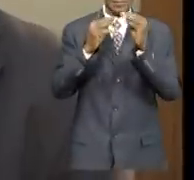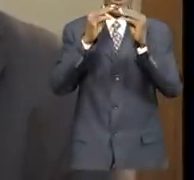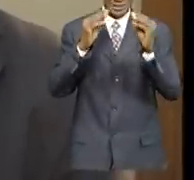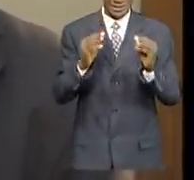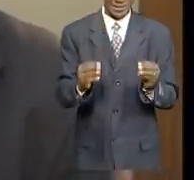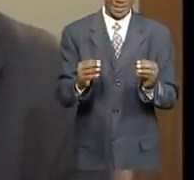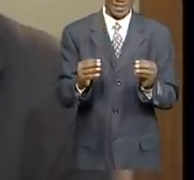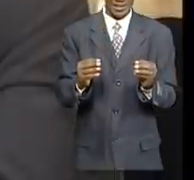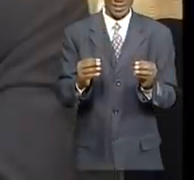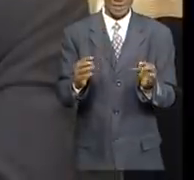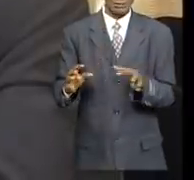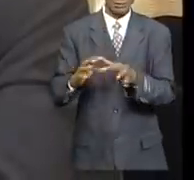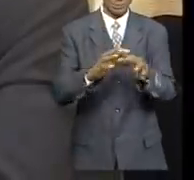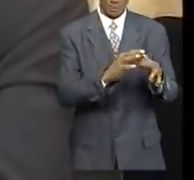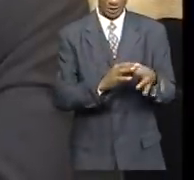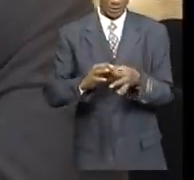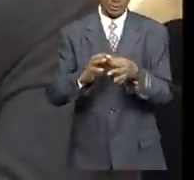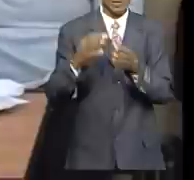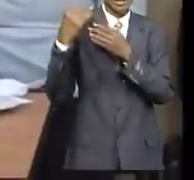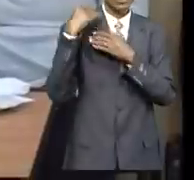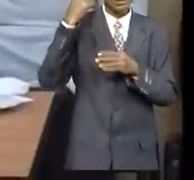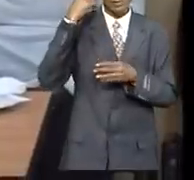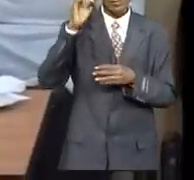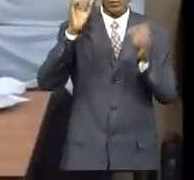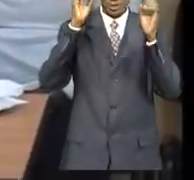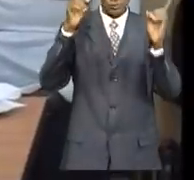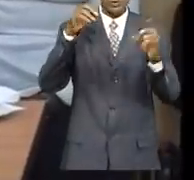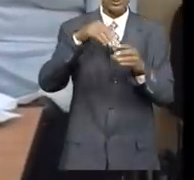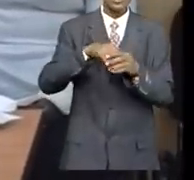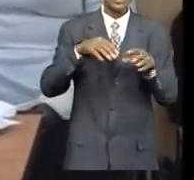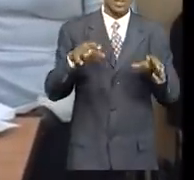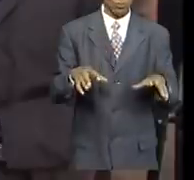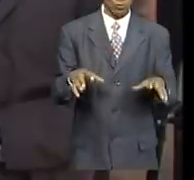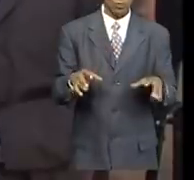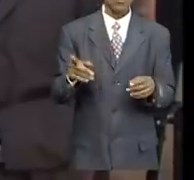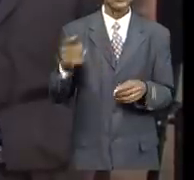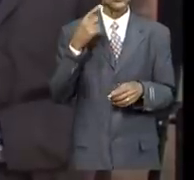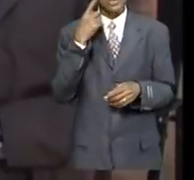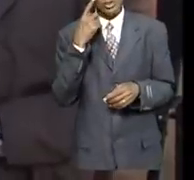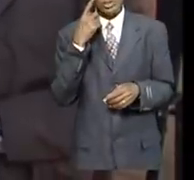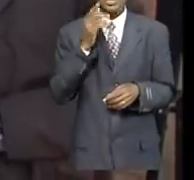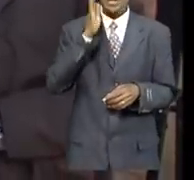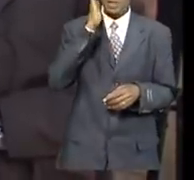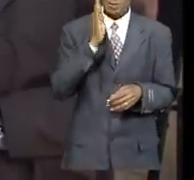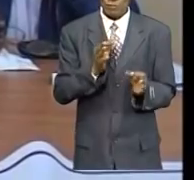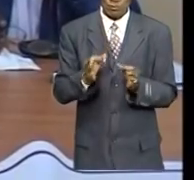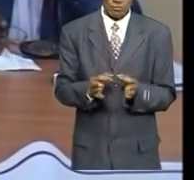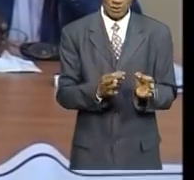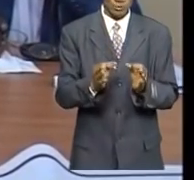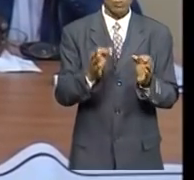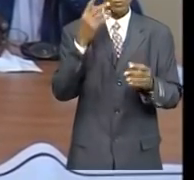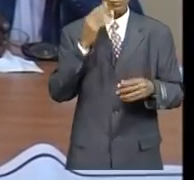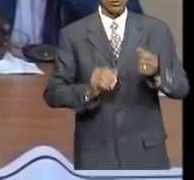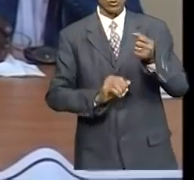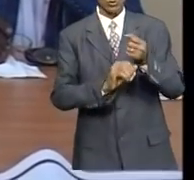commun l'éducation dans leurs prérogatives pour la mise en œuvre de cette stratégie à travers les plans d'action opérationnels au